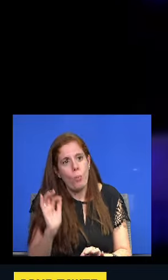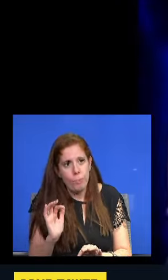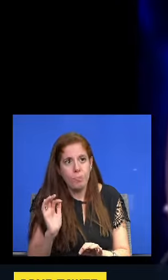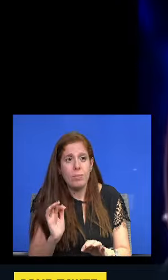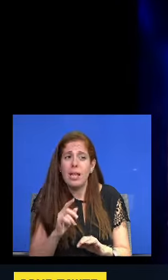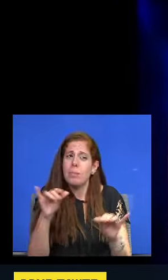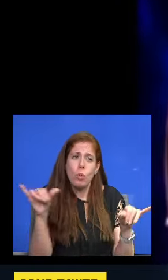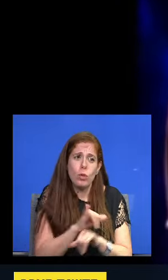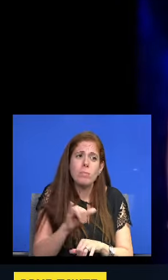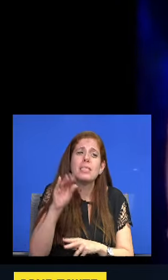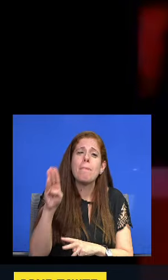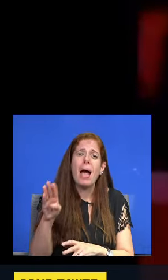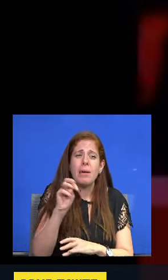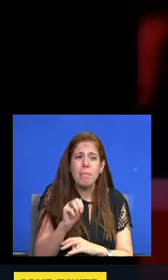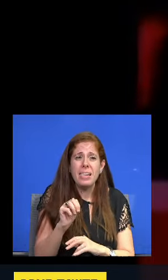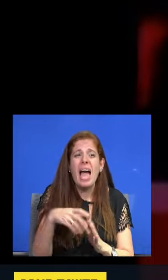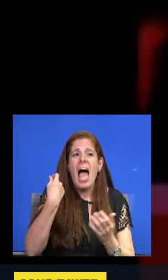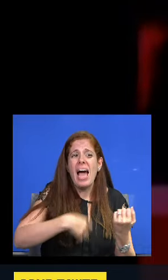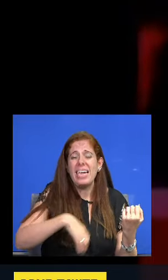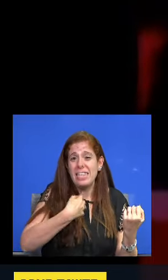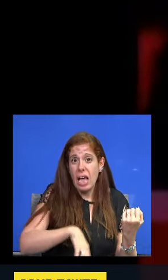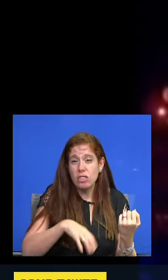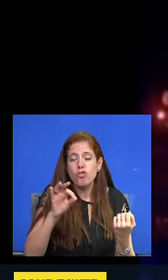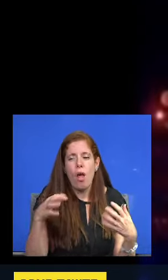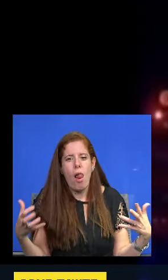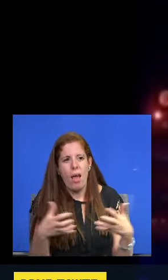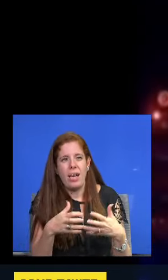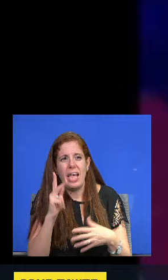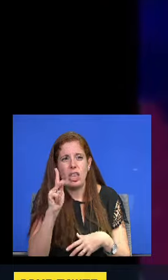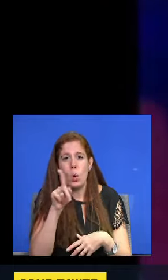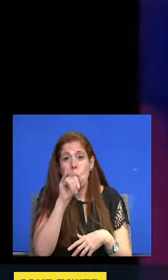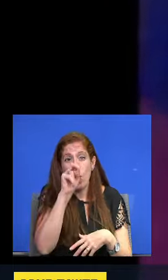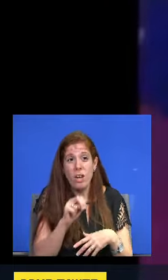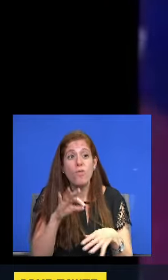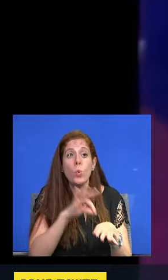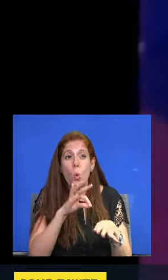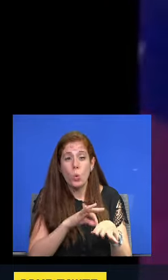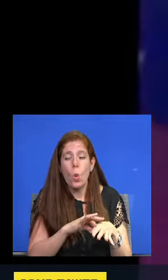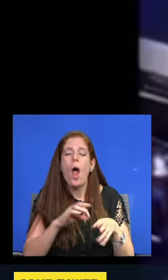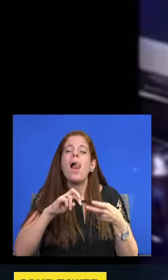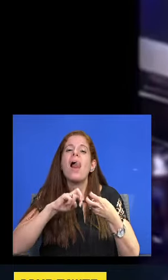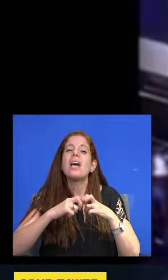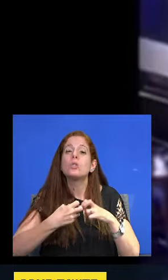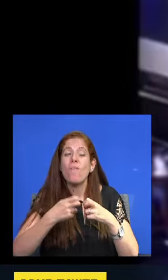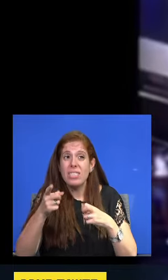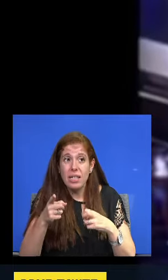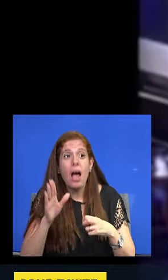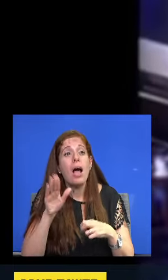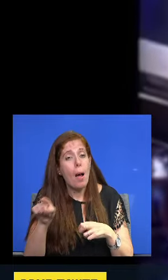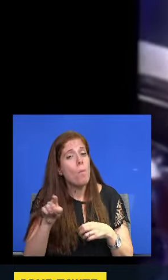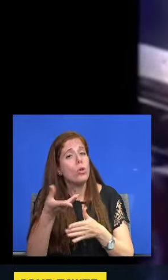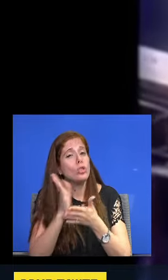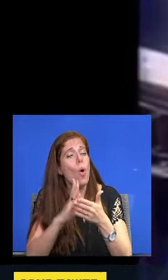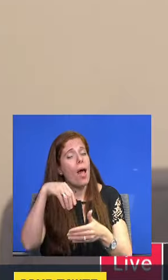בריאן מיי, הגיטריסט האגדי של להקת קווין ודוקטור לאסטרופיזיקה. גם לו יש חלק קטן אך חשוב בפרויקט של